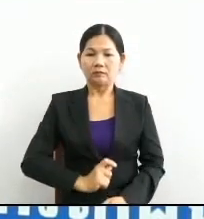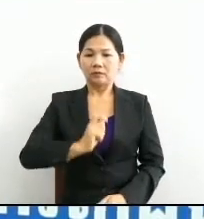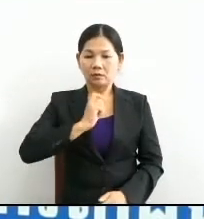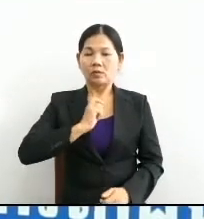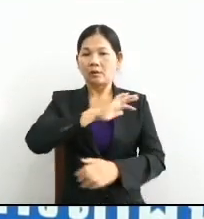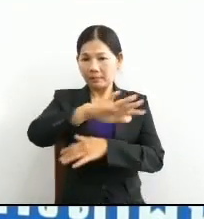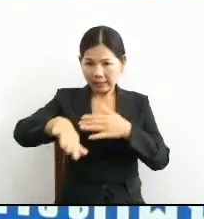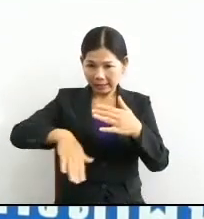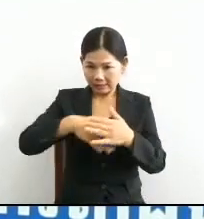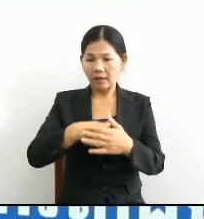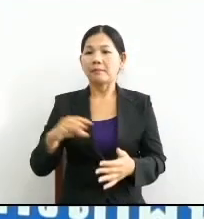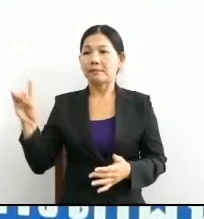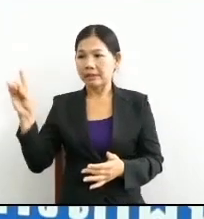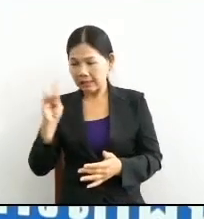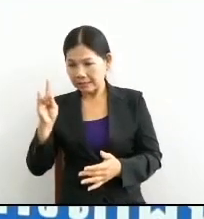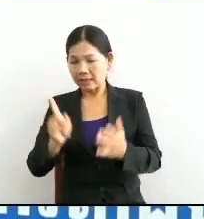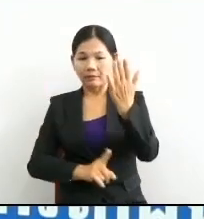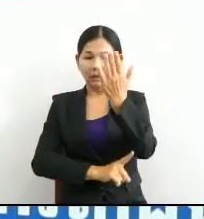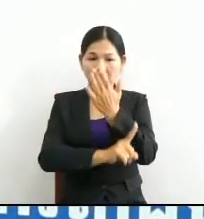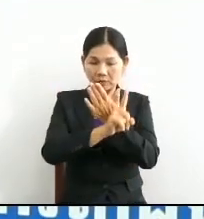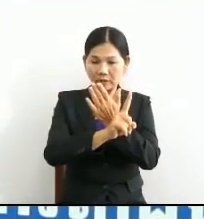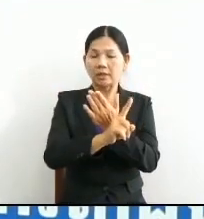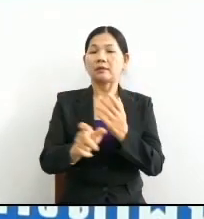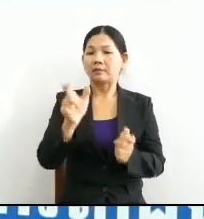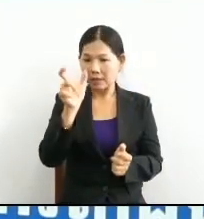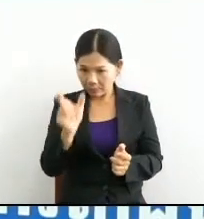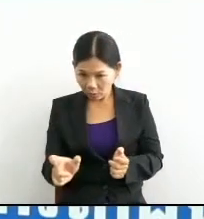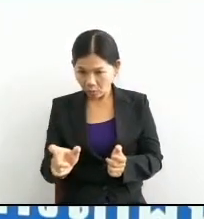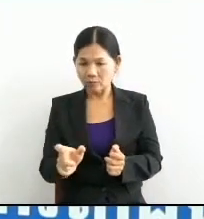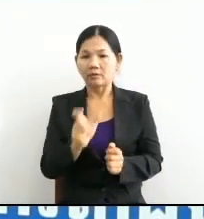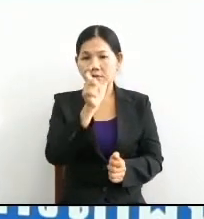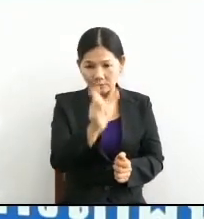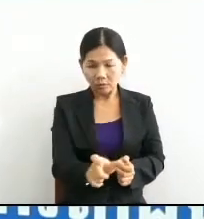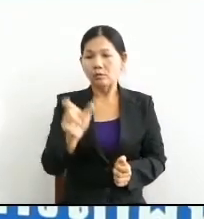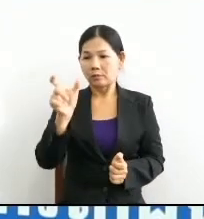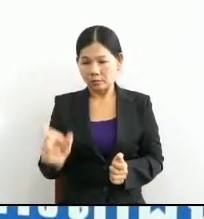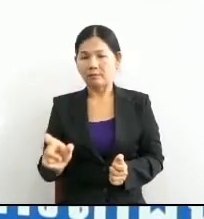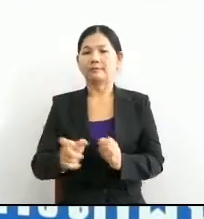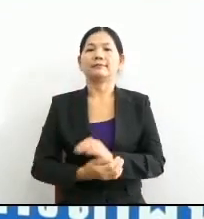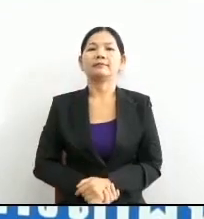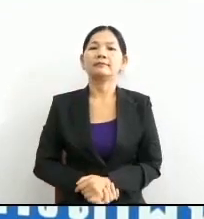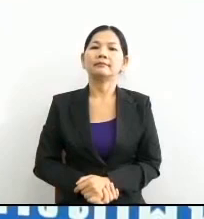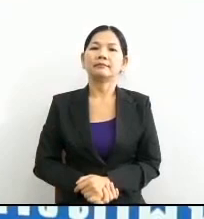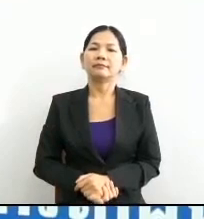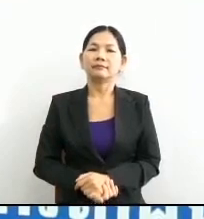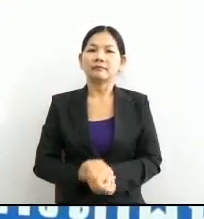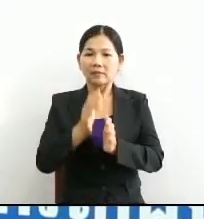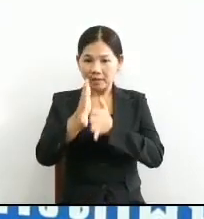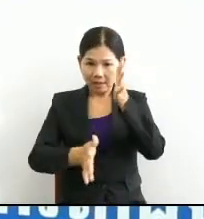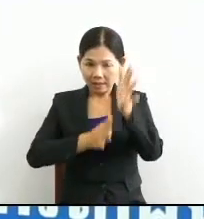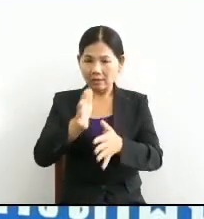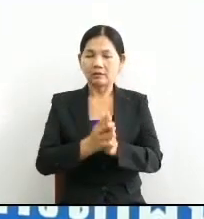nè mình thả sát mình thả rồi cái chết mình thả mình nụ nè chà rùa chứ ngày lấy nó không ăn là sẽ